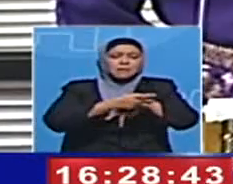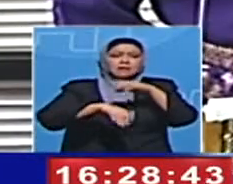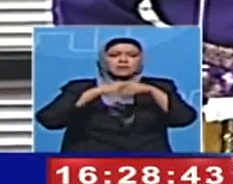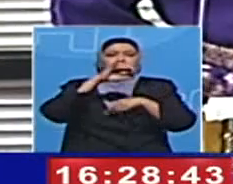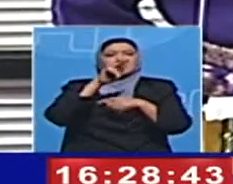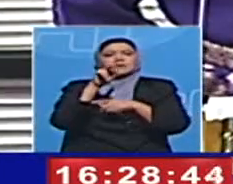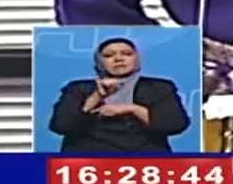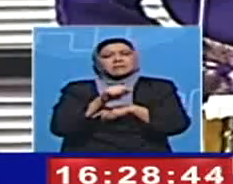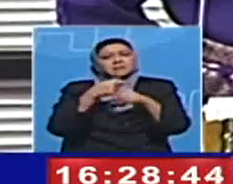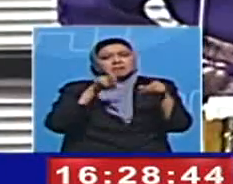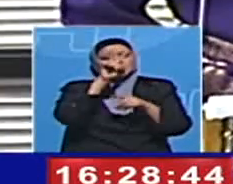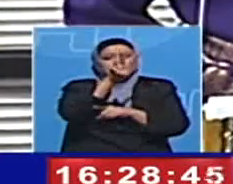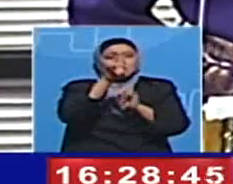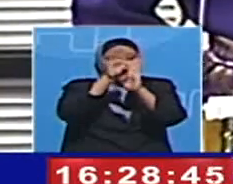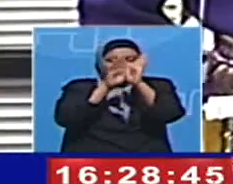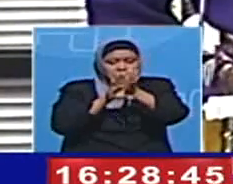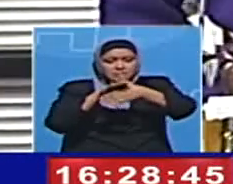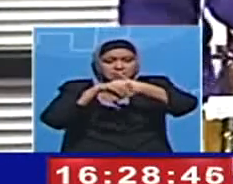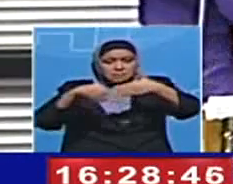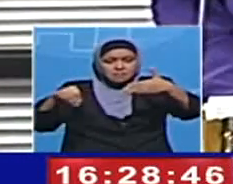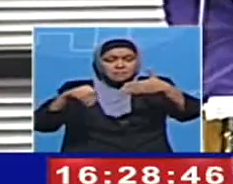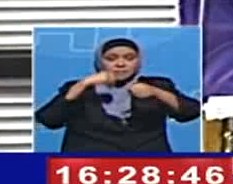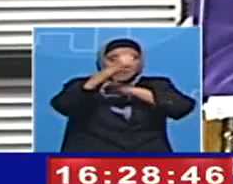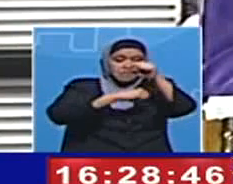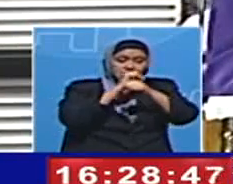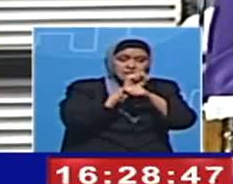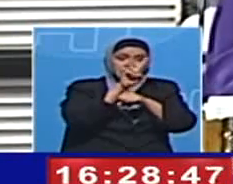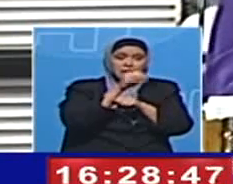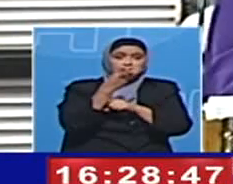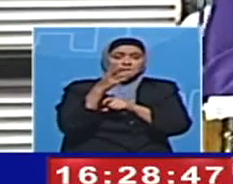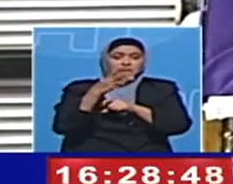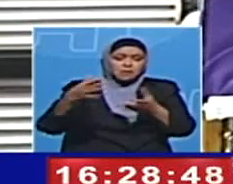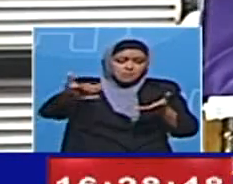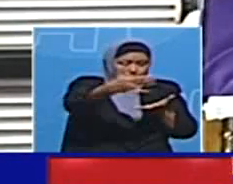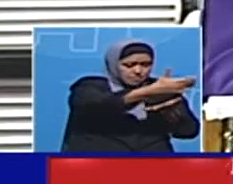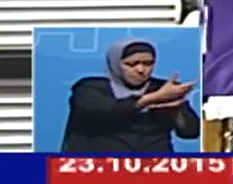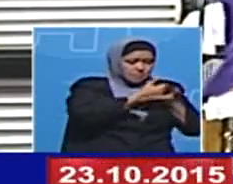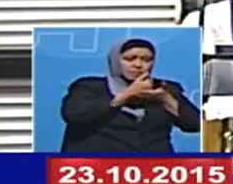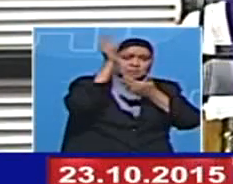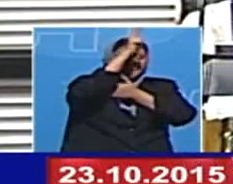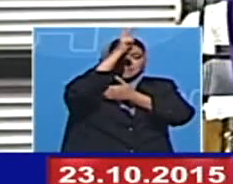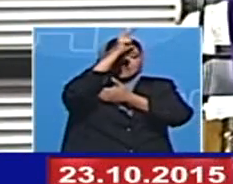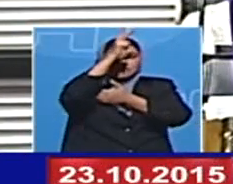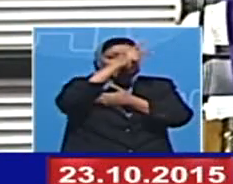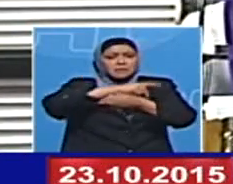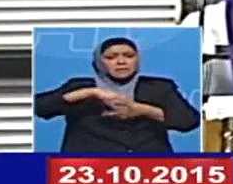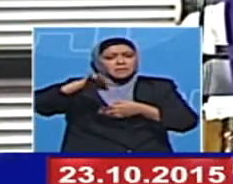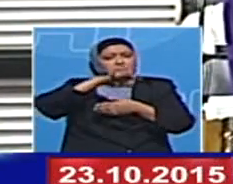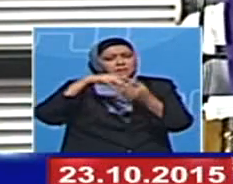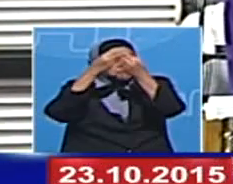rm2 bilion bagi tahun 2016 kutipan hasil kerajaan persekutuan dianggarkan sebanyak